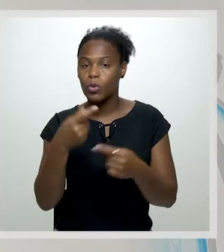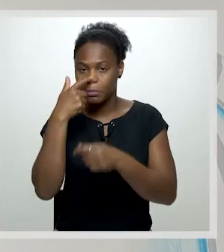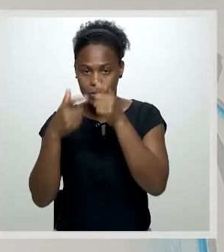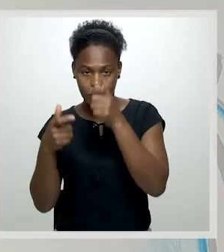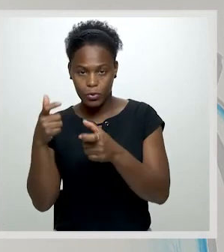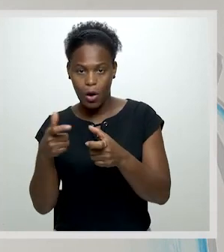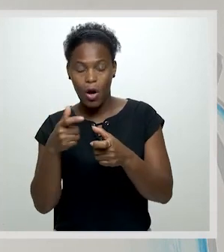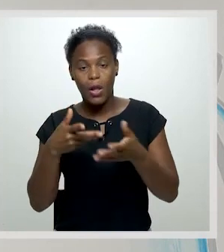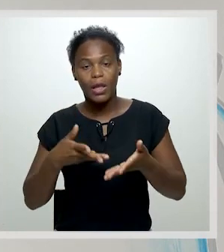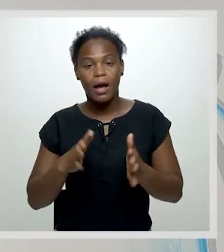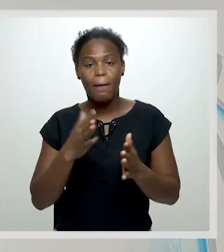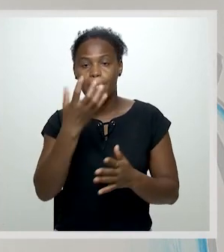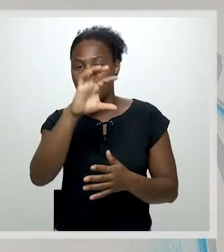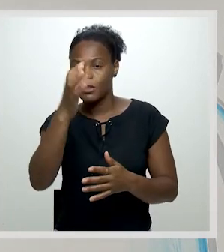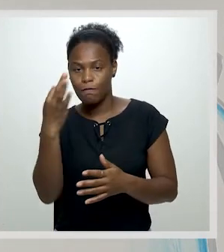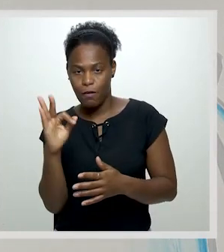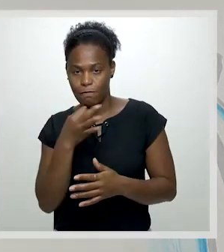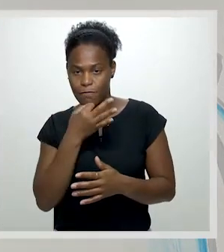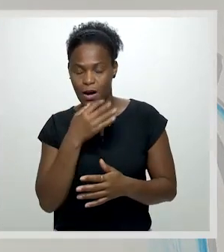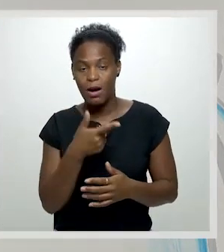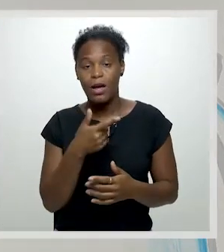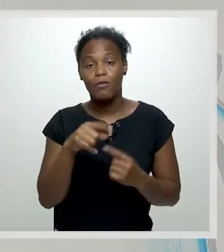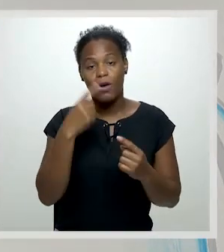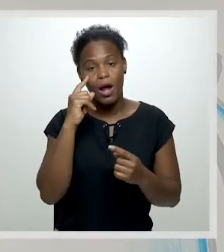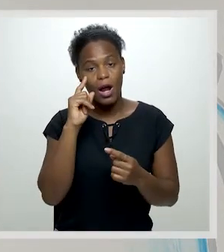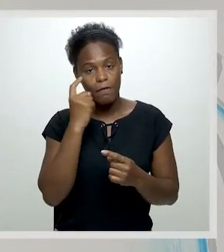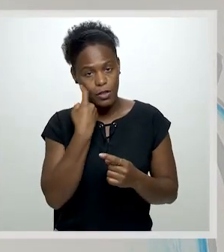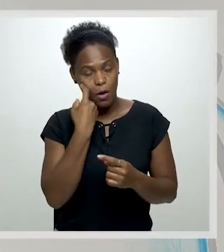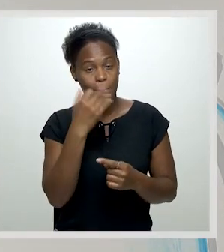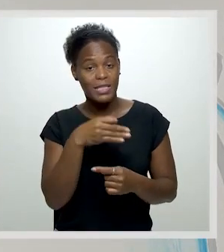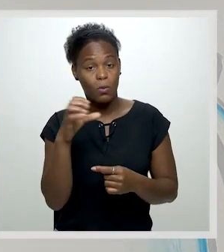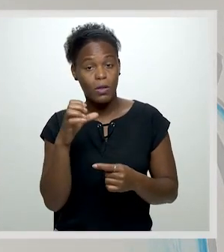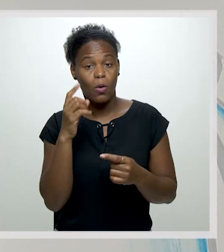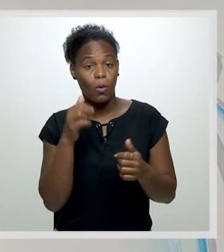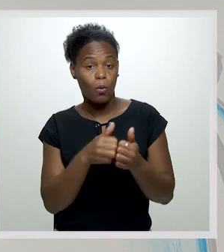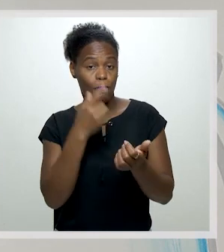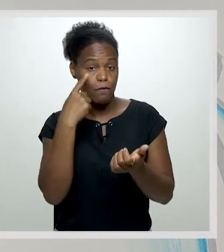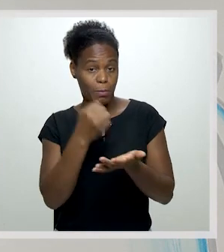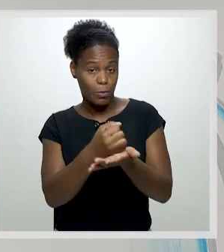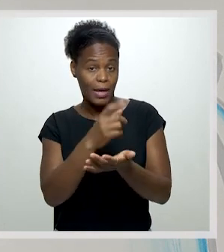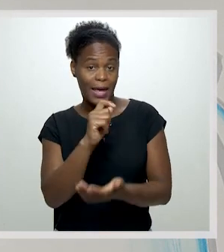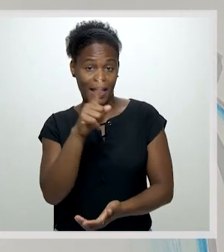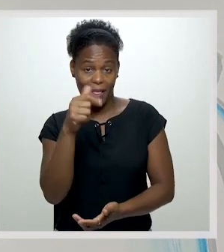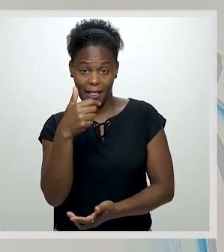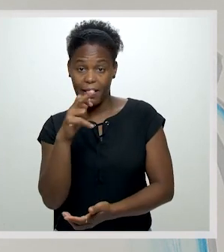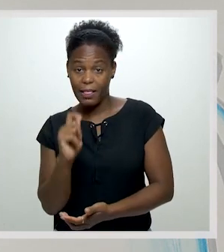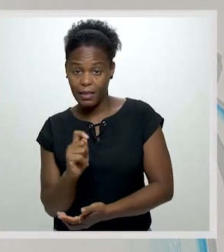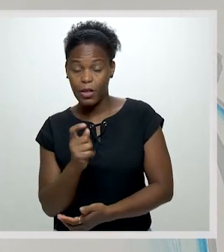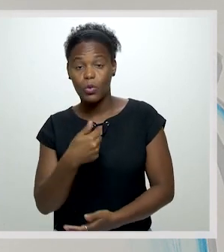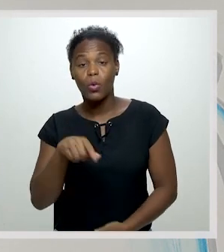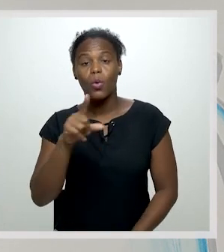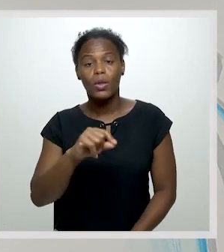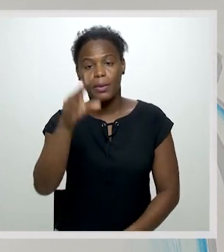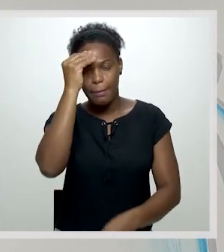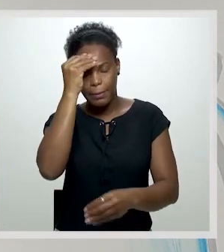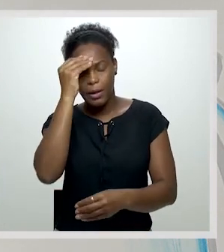personnages francophones, nous avons révisé le passé composé avec l'auxiliaire être et nous avons aussi